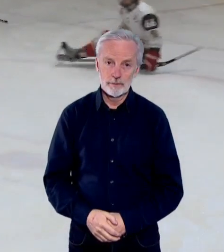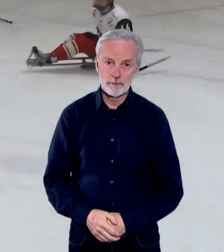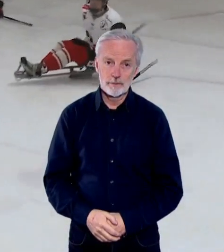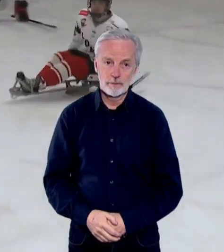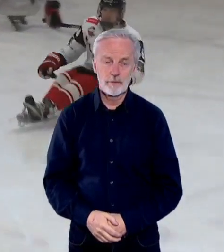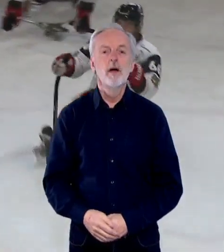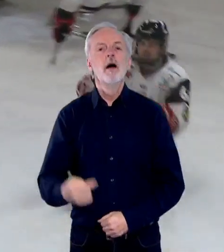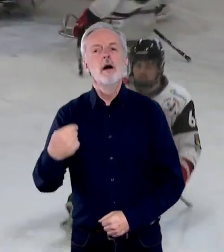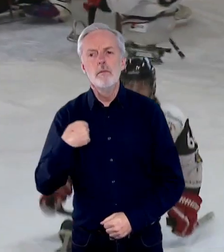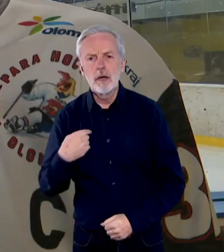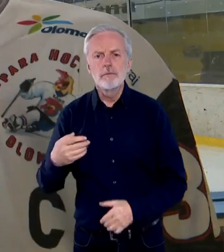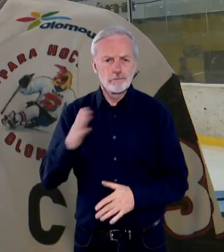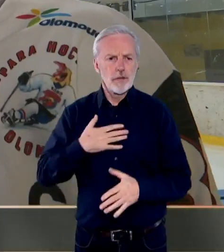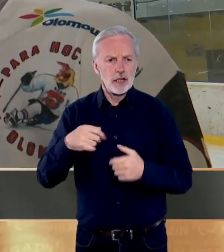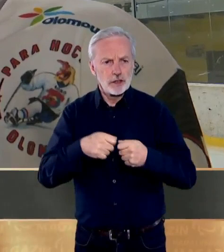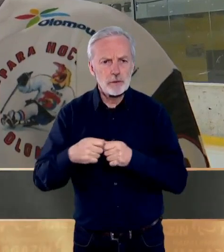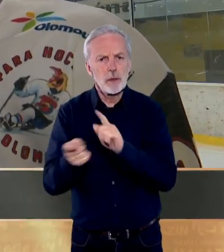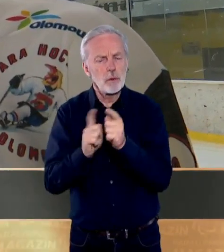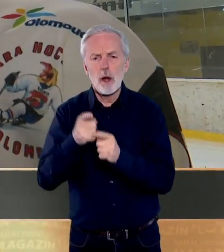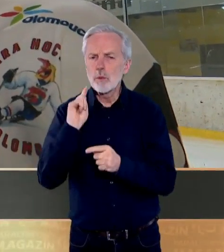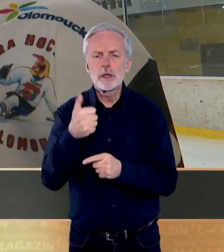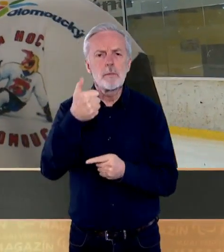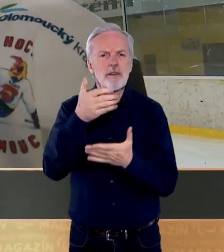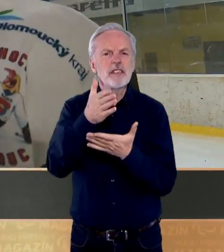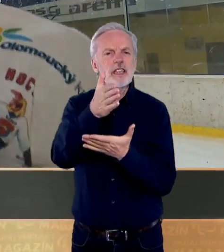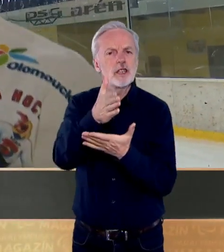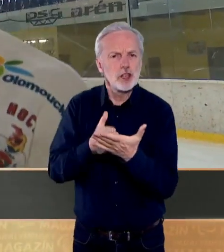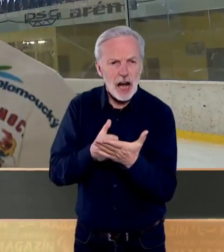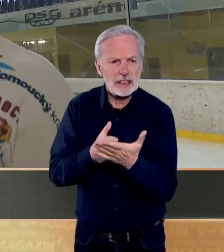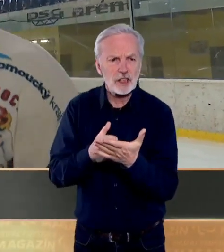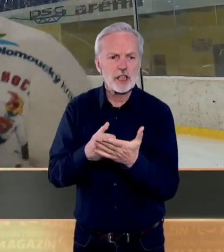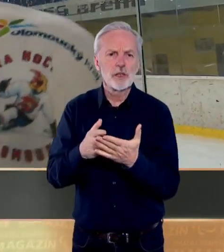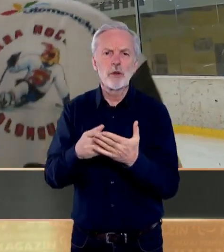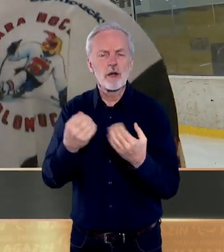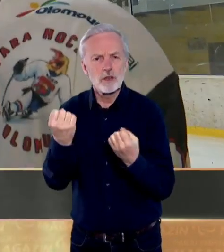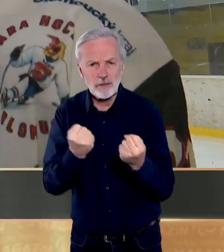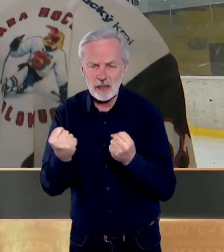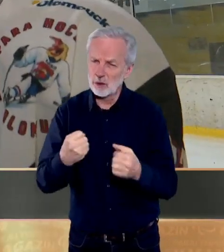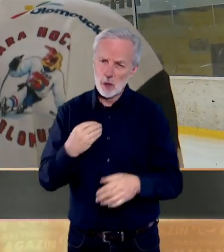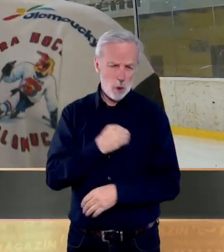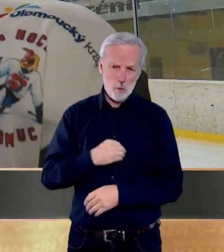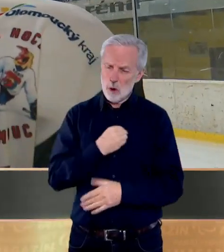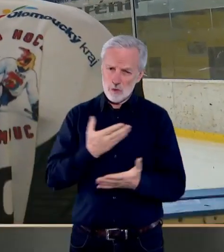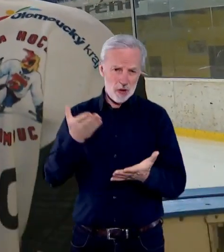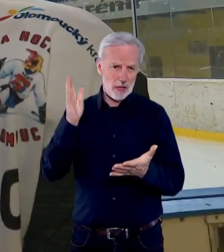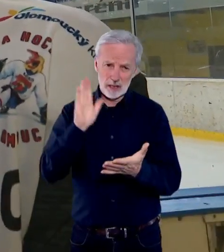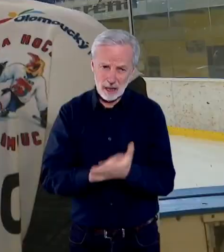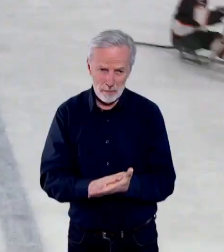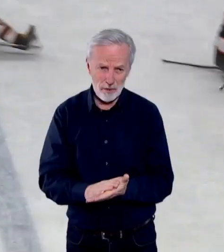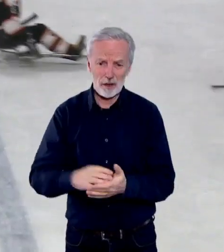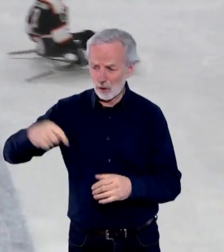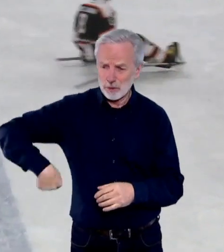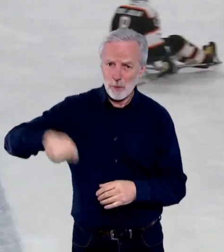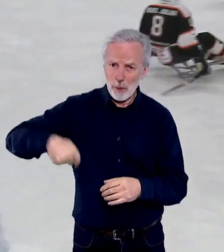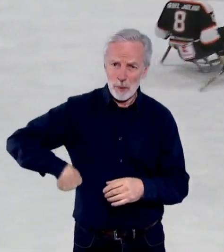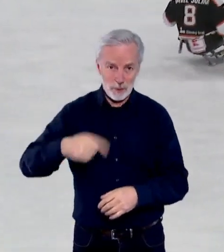Jsme si říkali, že musíme zvládnout první třetinu a ohrát to aspoň na remizu a bohužel jsme to ke konci zase nezvládli a dostali jsme 4 góly.